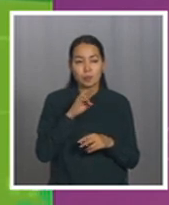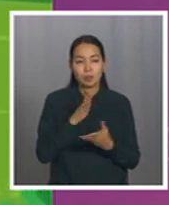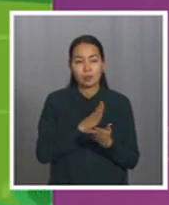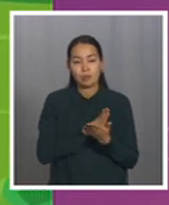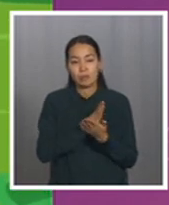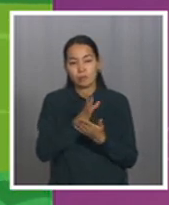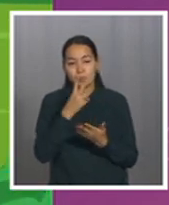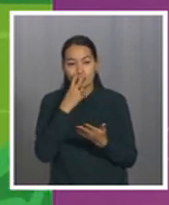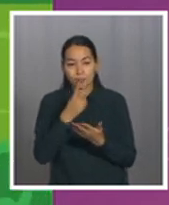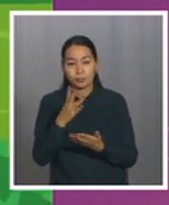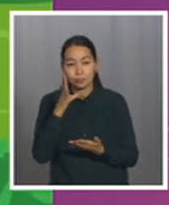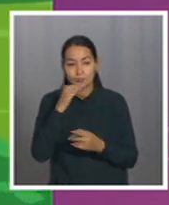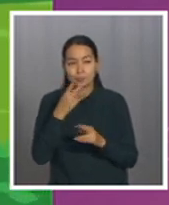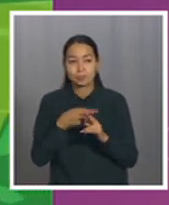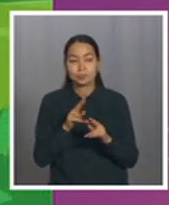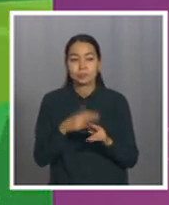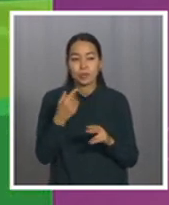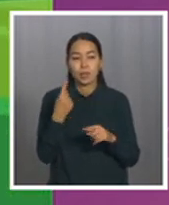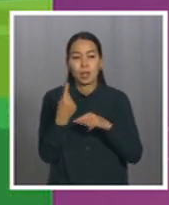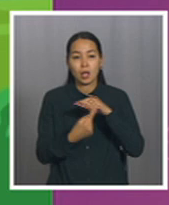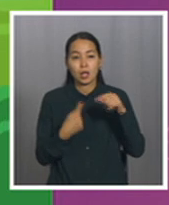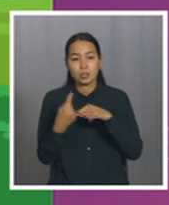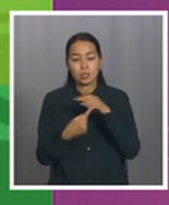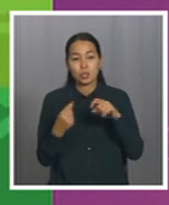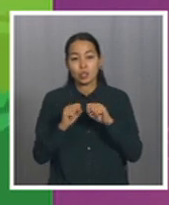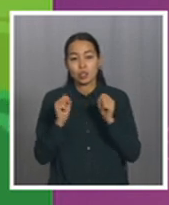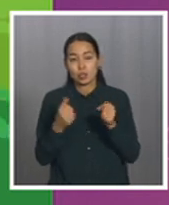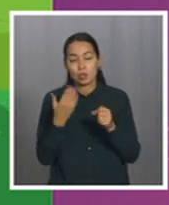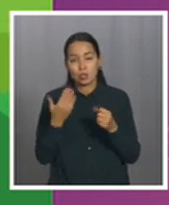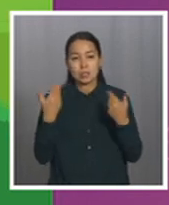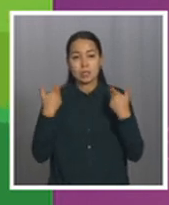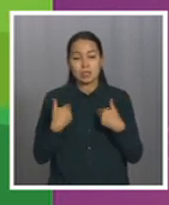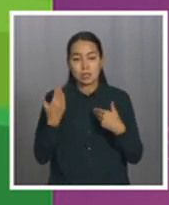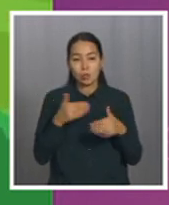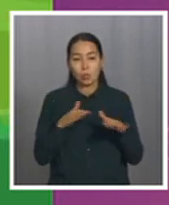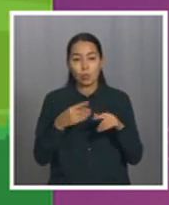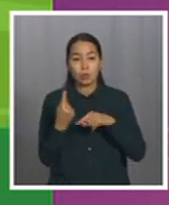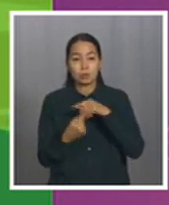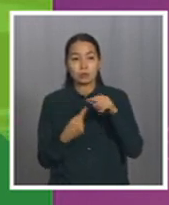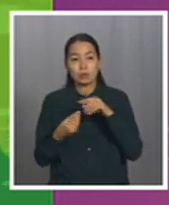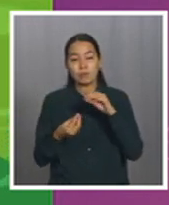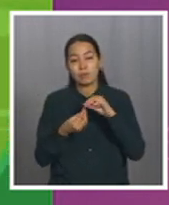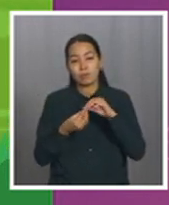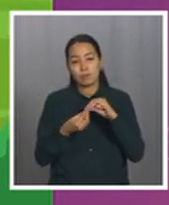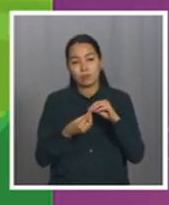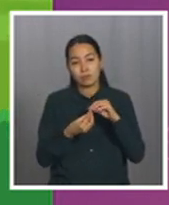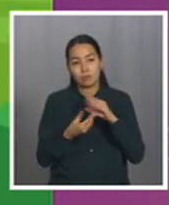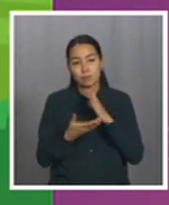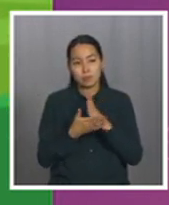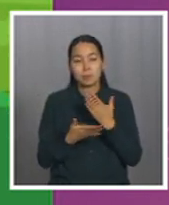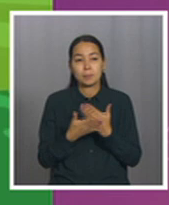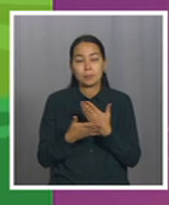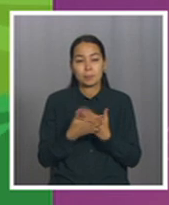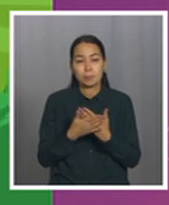көре аламыз. Сондықтан айналу жылдамдығы үлкен денелердің қозғалыс барысында тұрақтырақ болады. Мысалы,